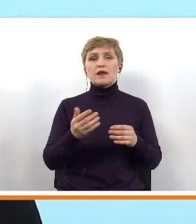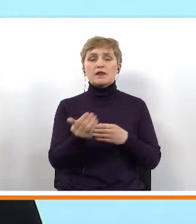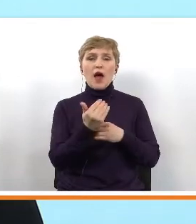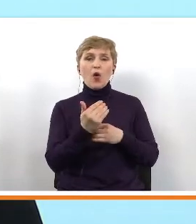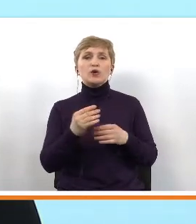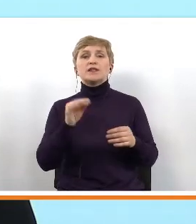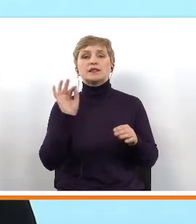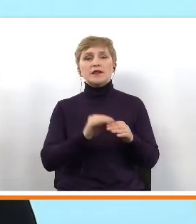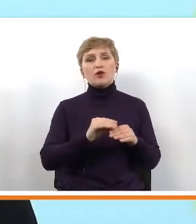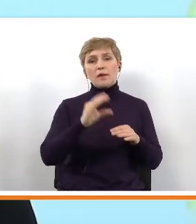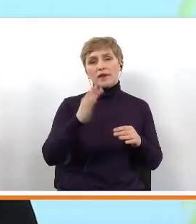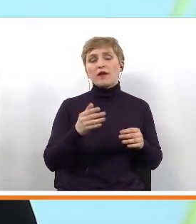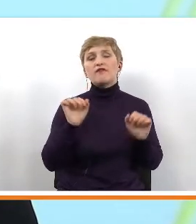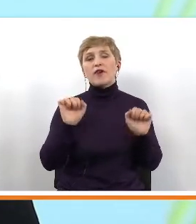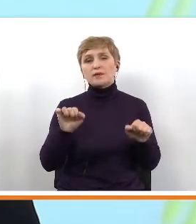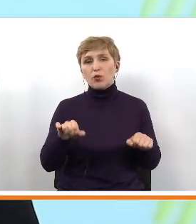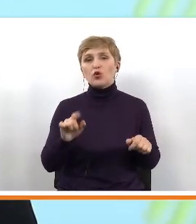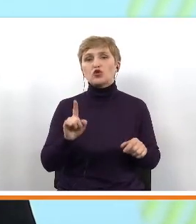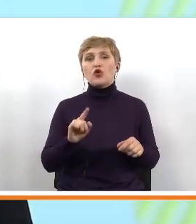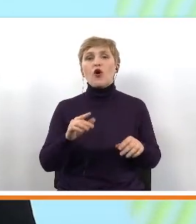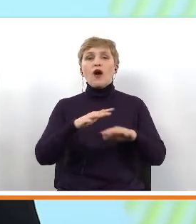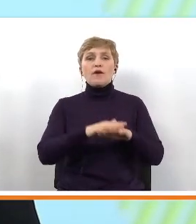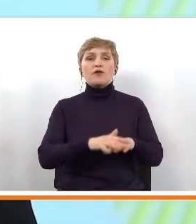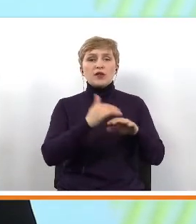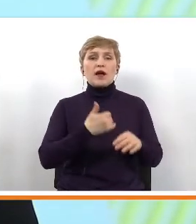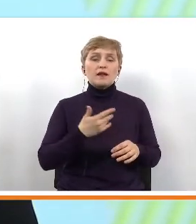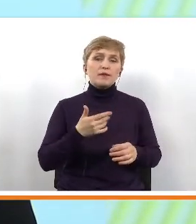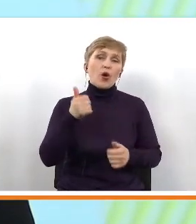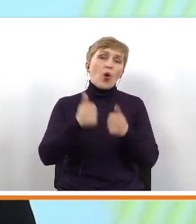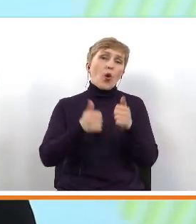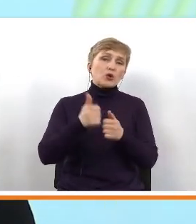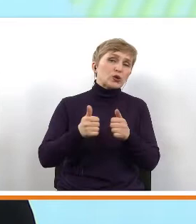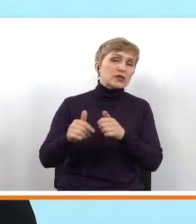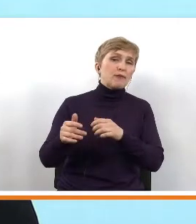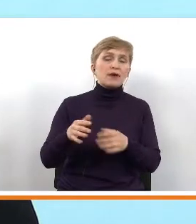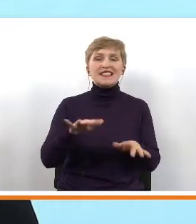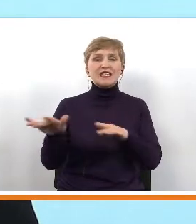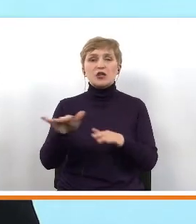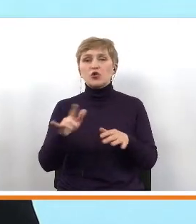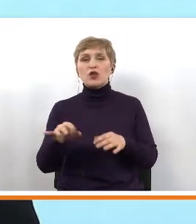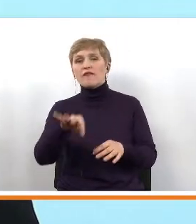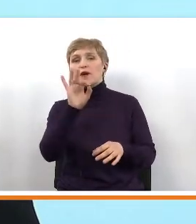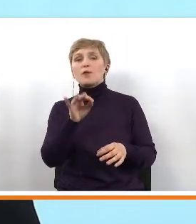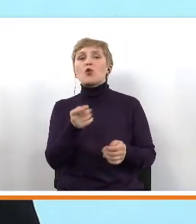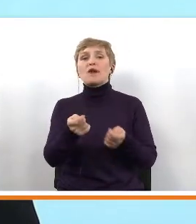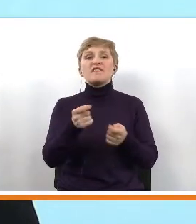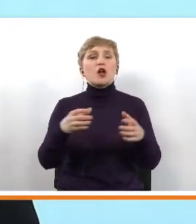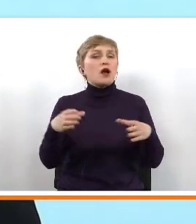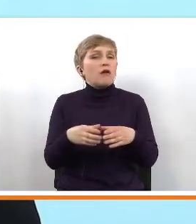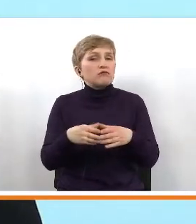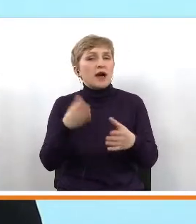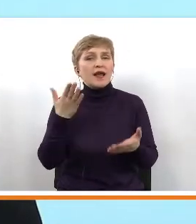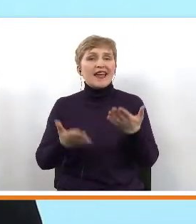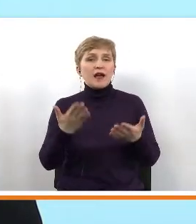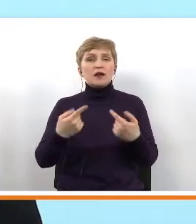вполне возможно, что фонды хотели бы проводить какие-то конкурсные процедуры для выбора управляющих компаний или каких-то